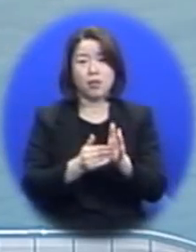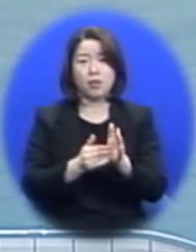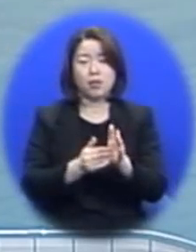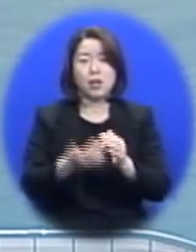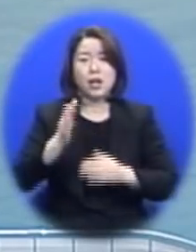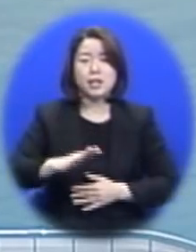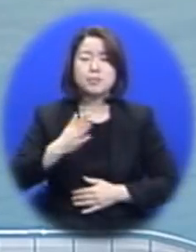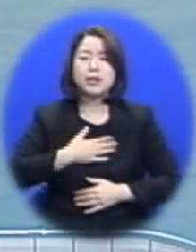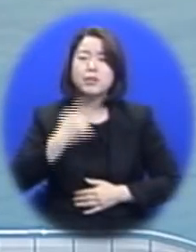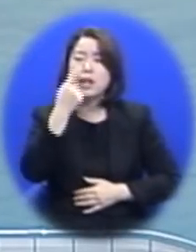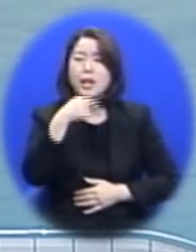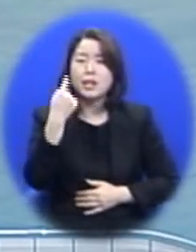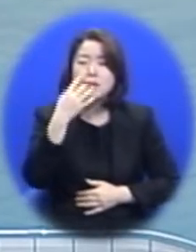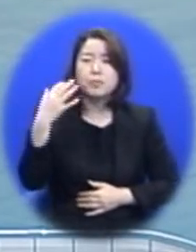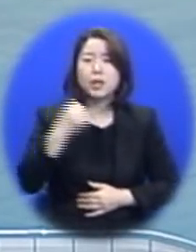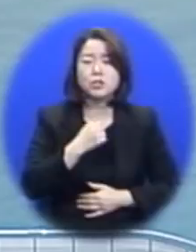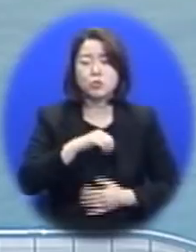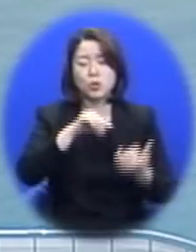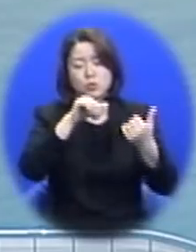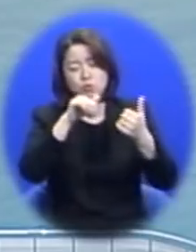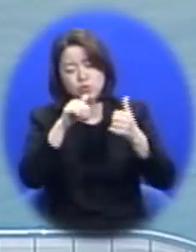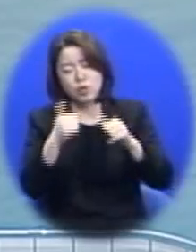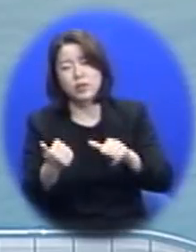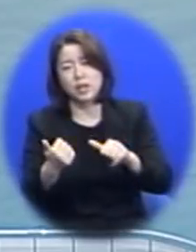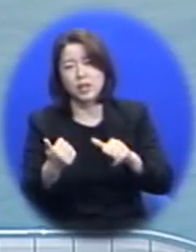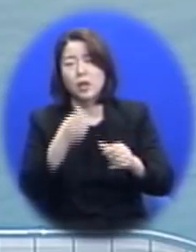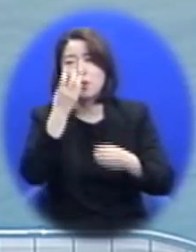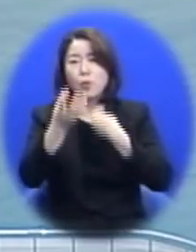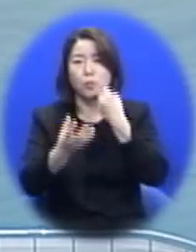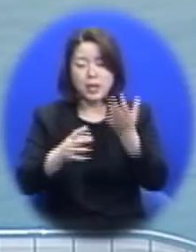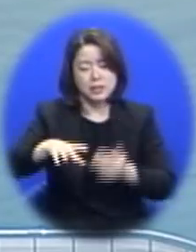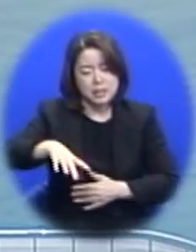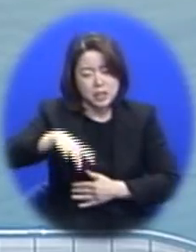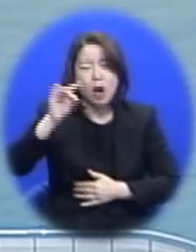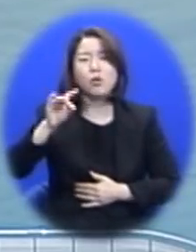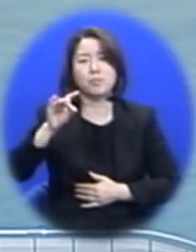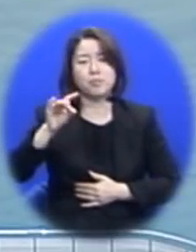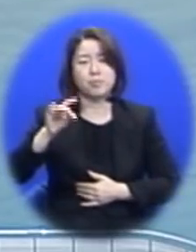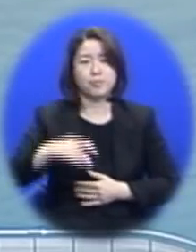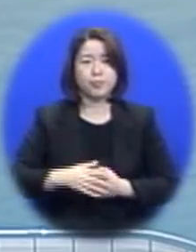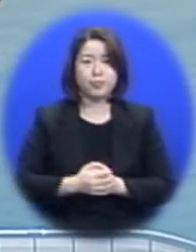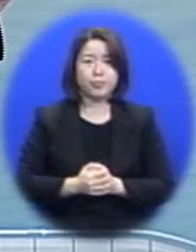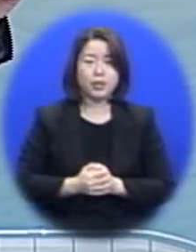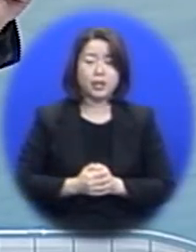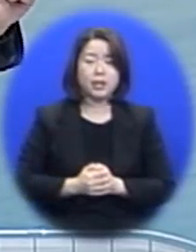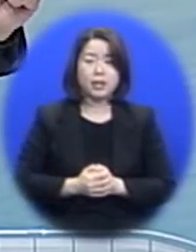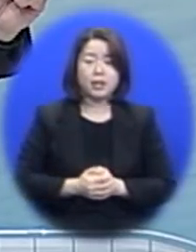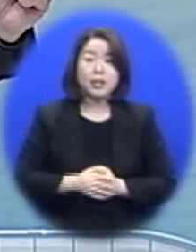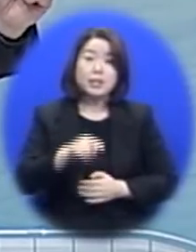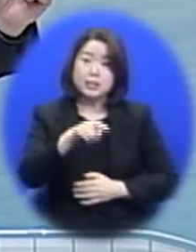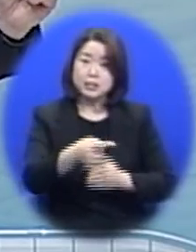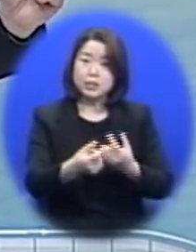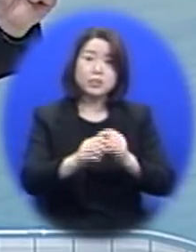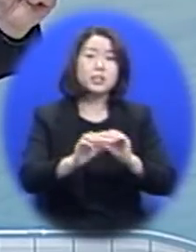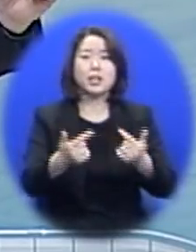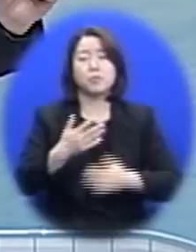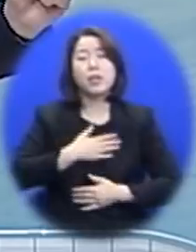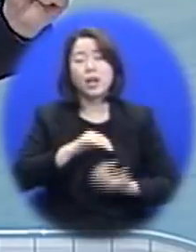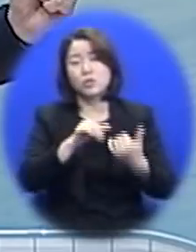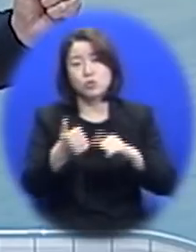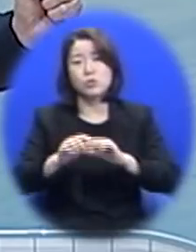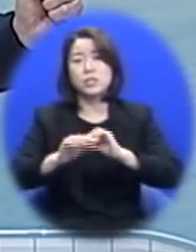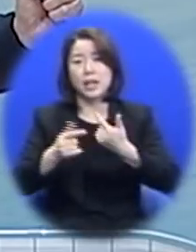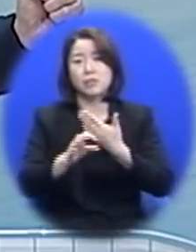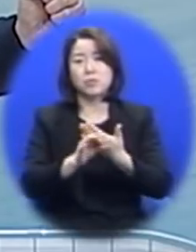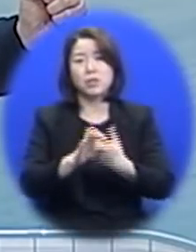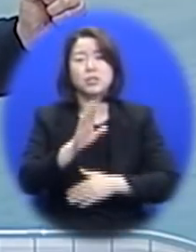내가 죽었다는 고백을 최초로 했던 때가 그때였습니다. 정말 그러지 않으면, 내가 죽지 않으면 진짜 죽을